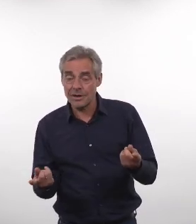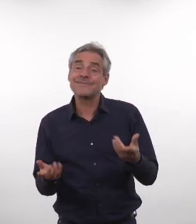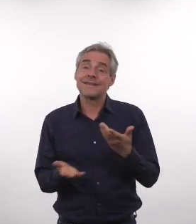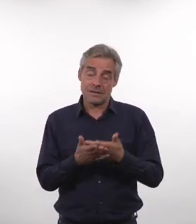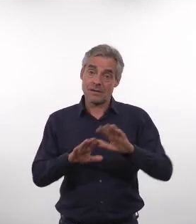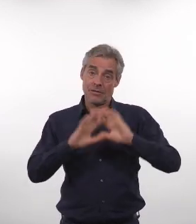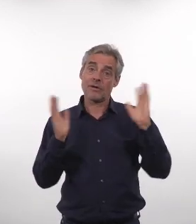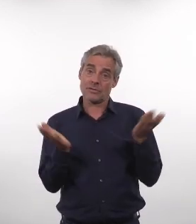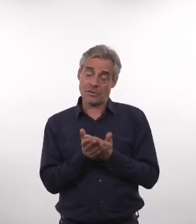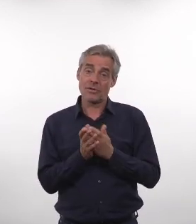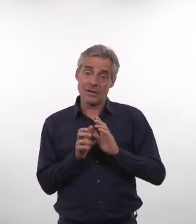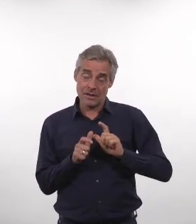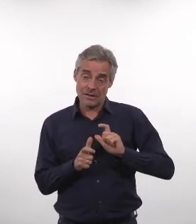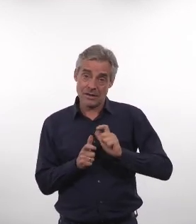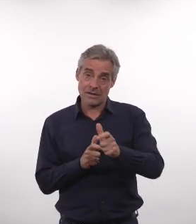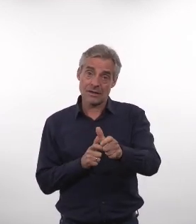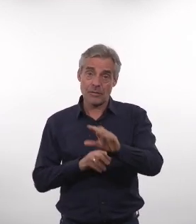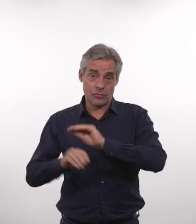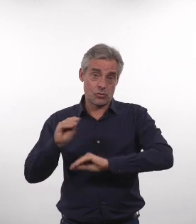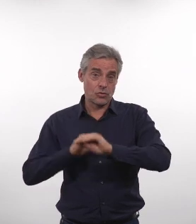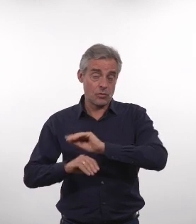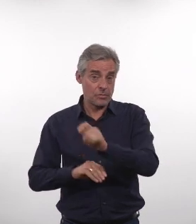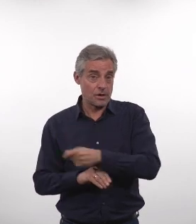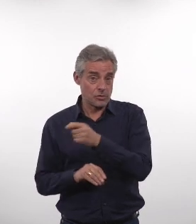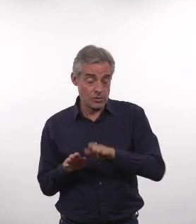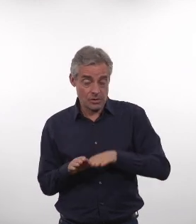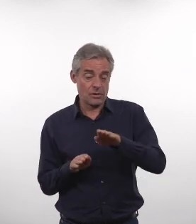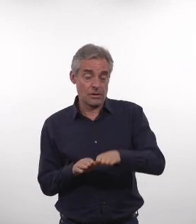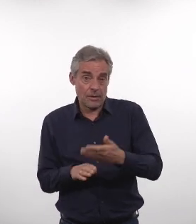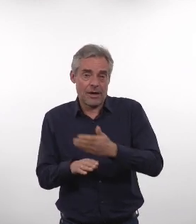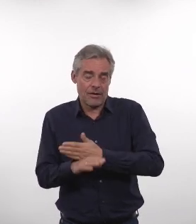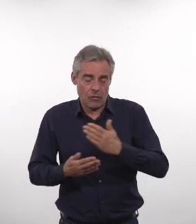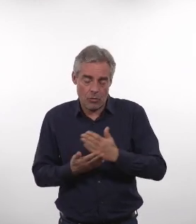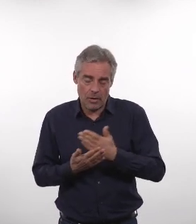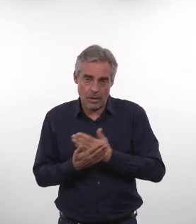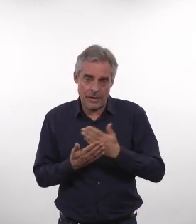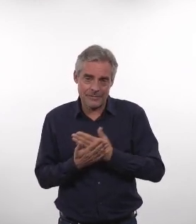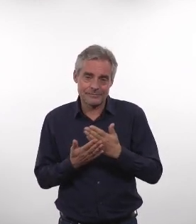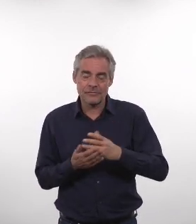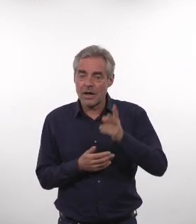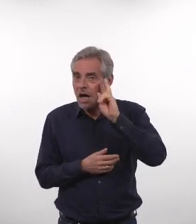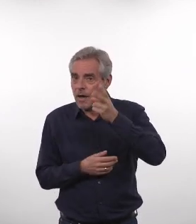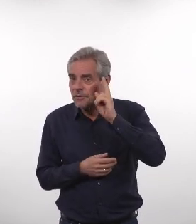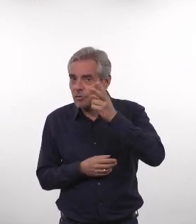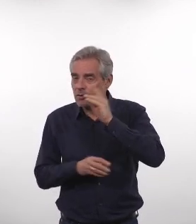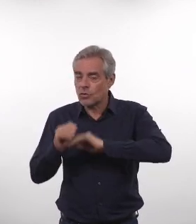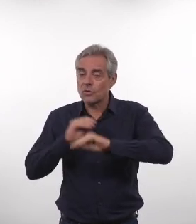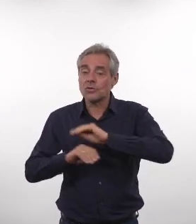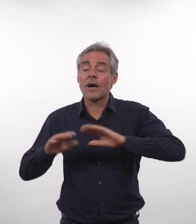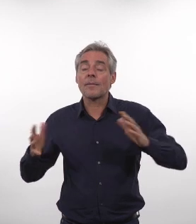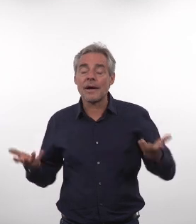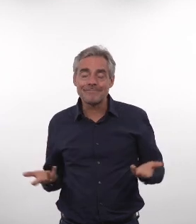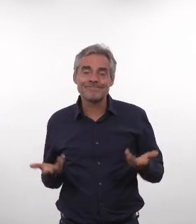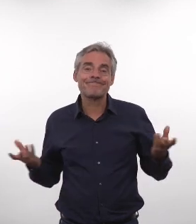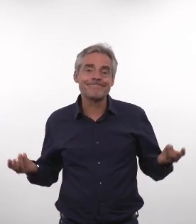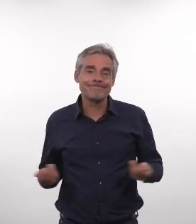des étapes du soin. Donc, c'est aussi une étape qu'on va travailler dans l'habituation aux soins. Alors après, la question, c'est de